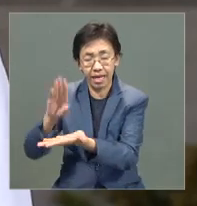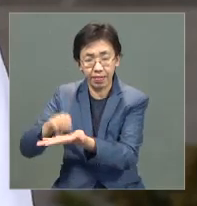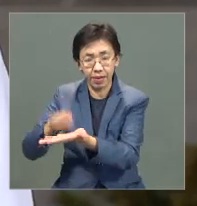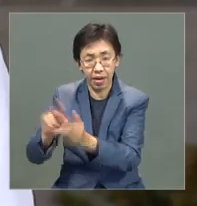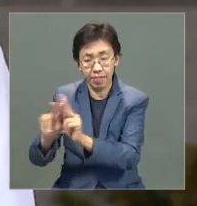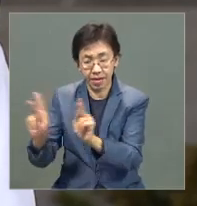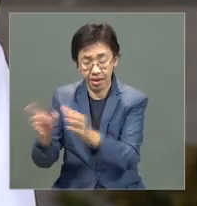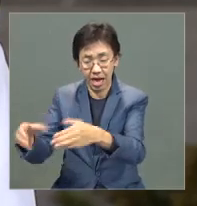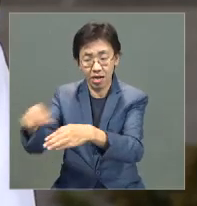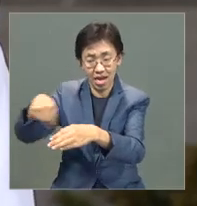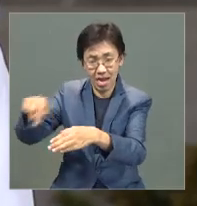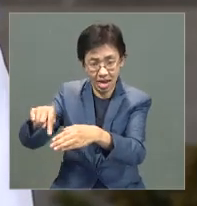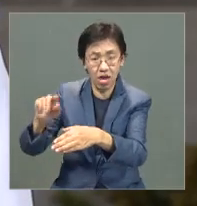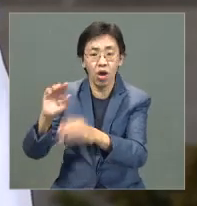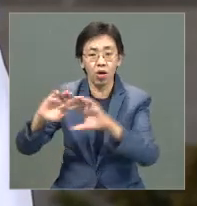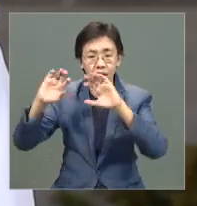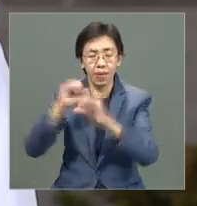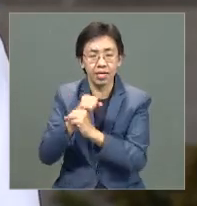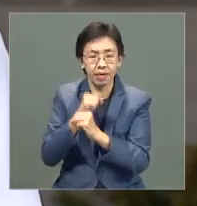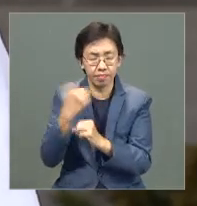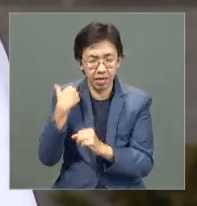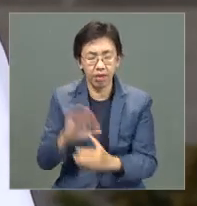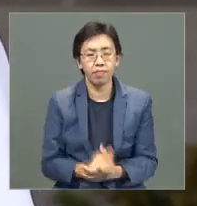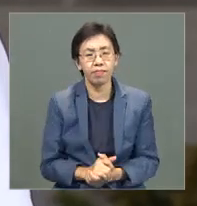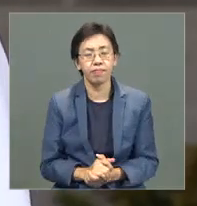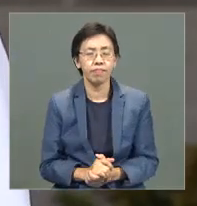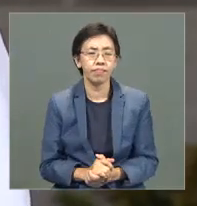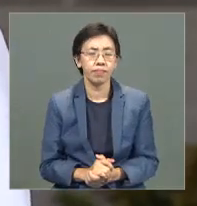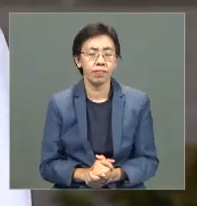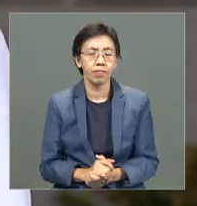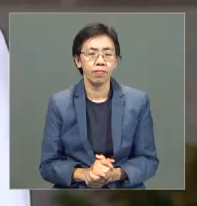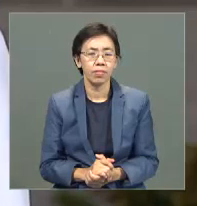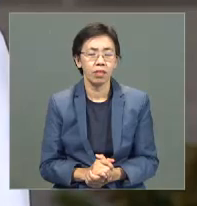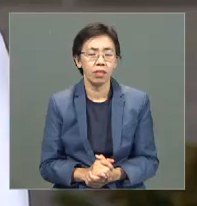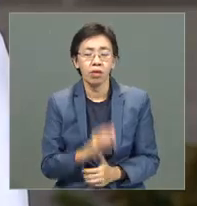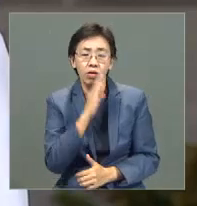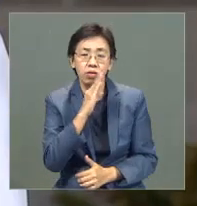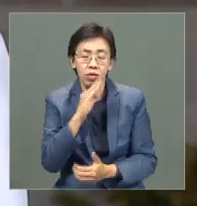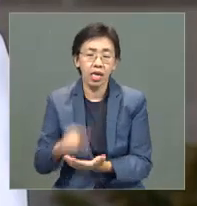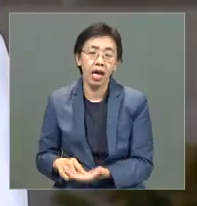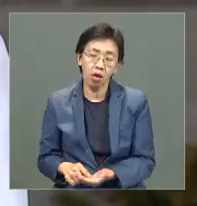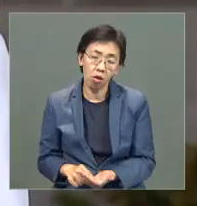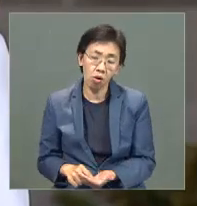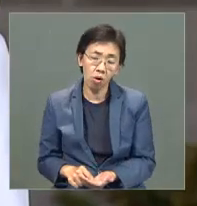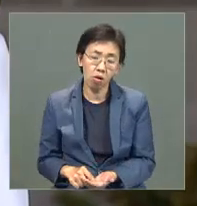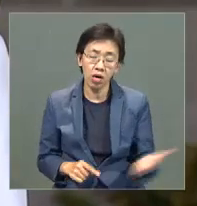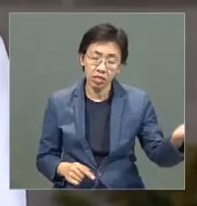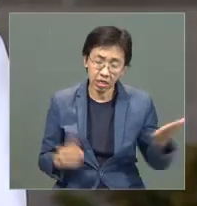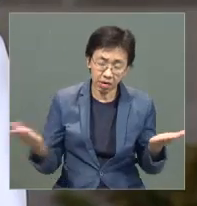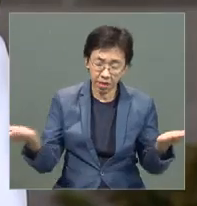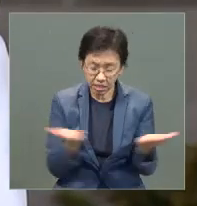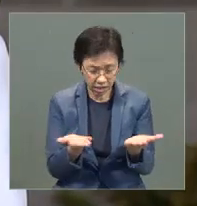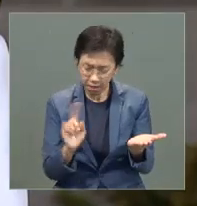การกรรมาธิการจากของรัฐบาลตั้งมาอยู่แล้วก็จะดูที่ว่าถ้ามีการเสนออีกฝ่ายมาว่ายังไงเขาแก้ตรง